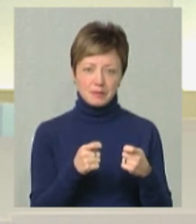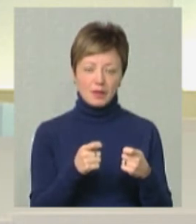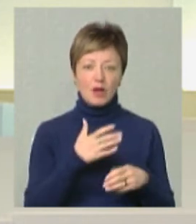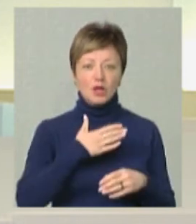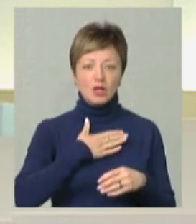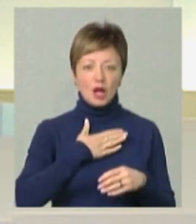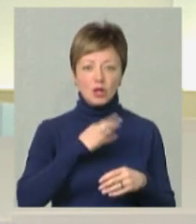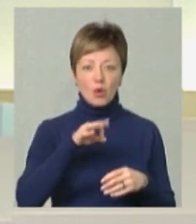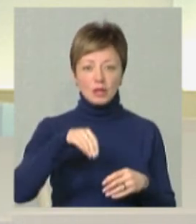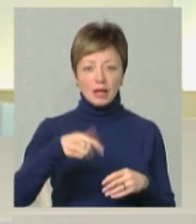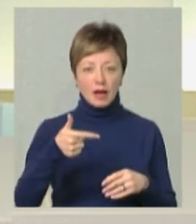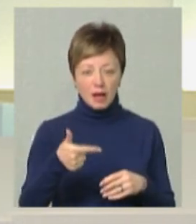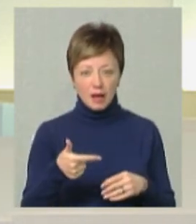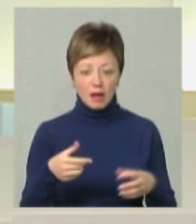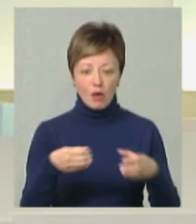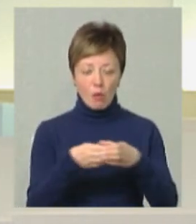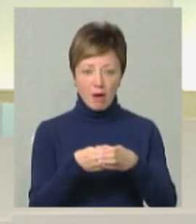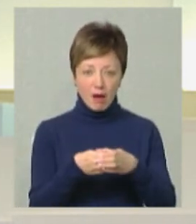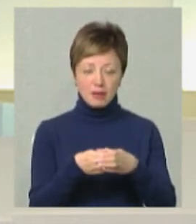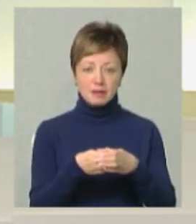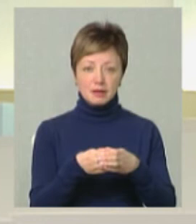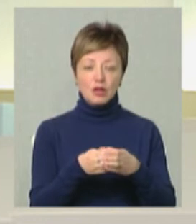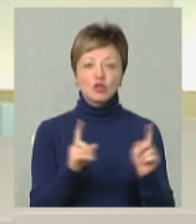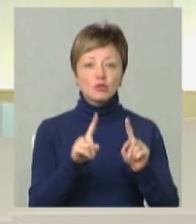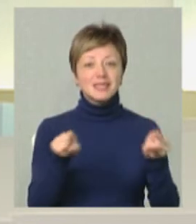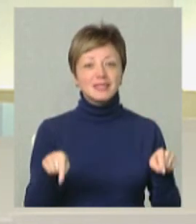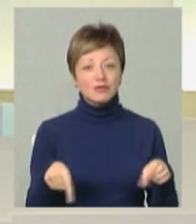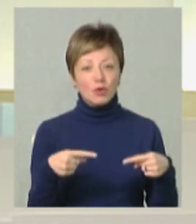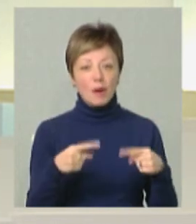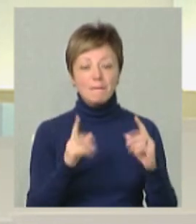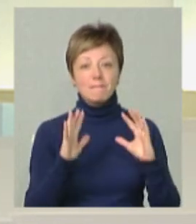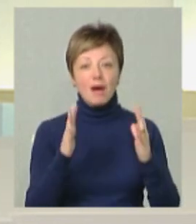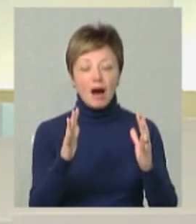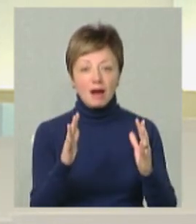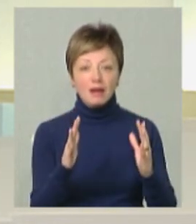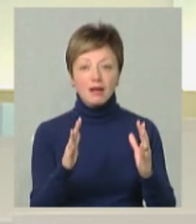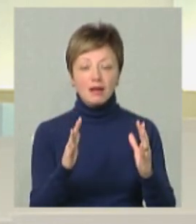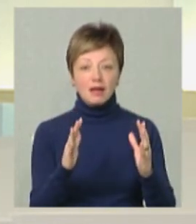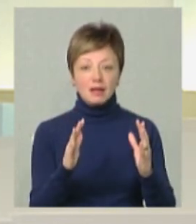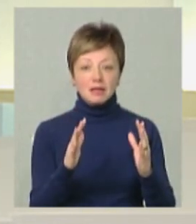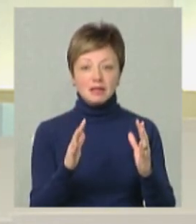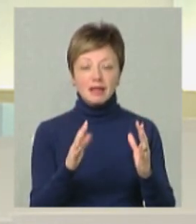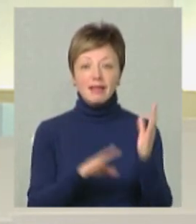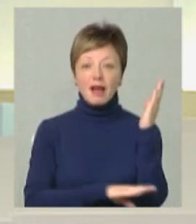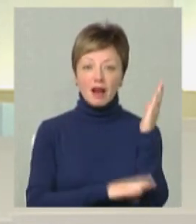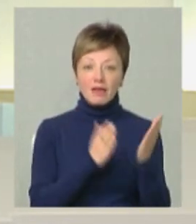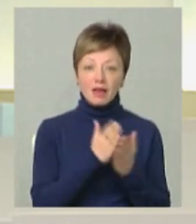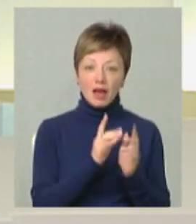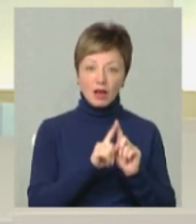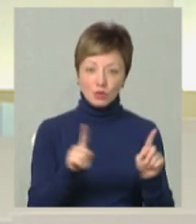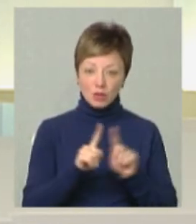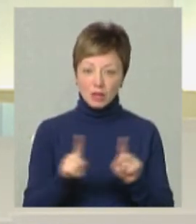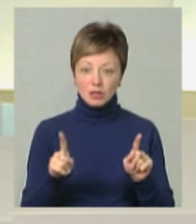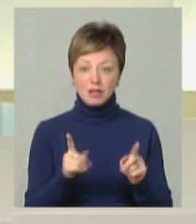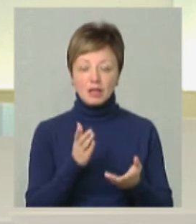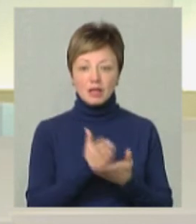наші ОТГ, об'єднані територіальні громади, аби створювали парки з дерев, які є екзотичні, які